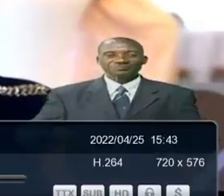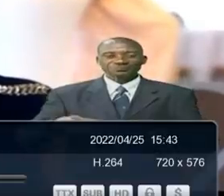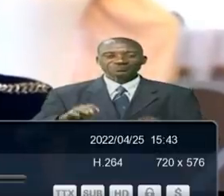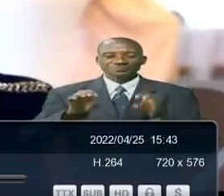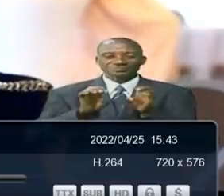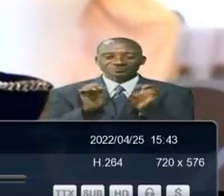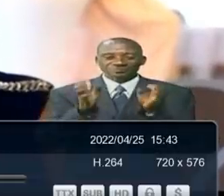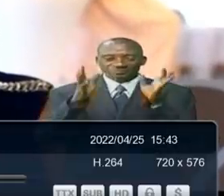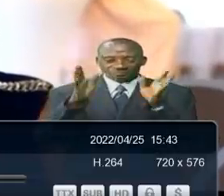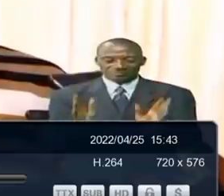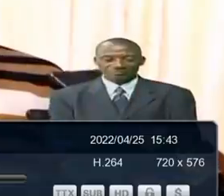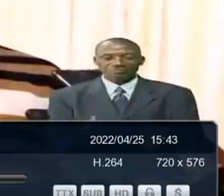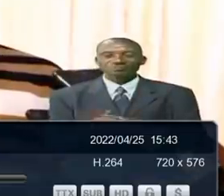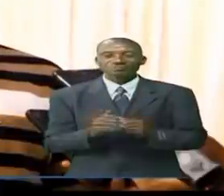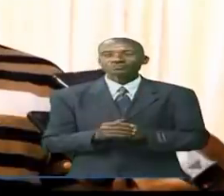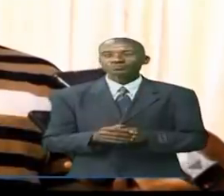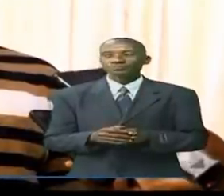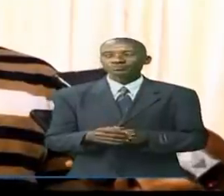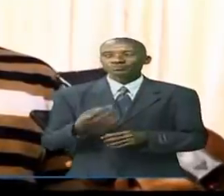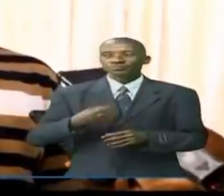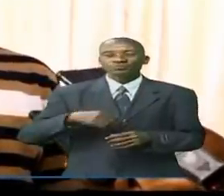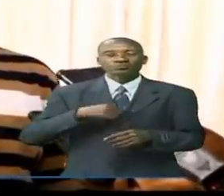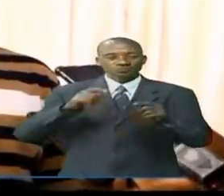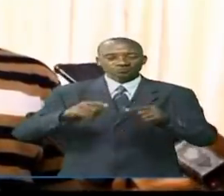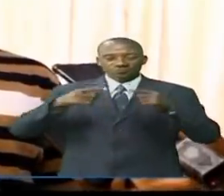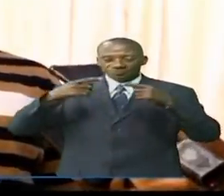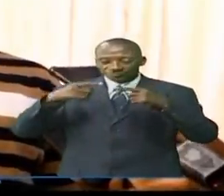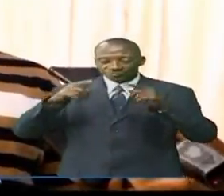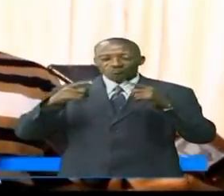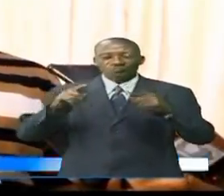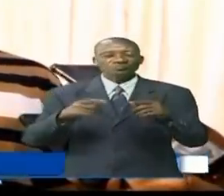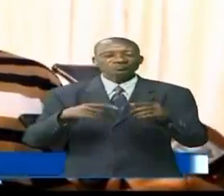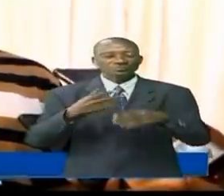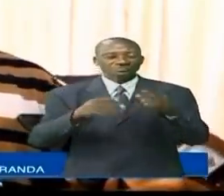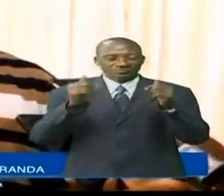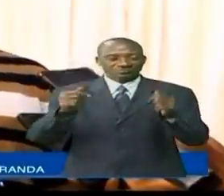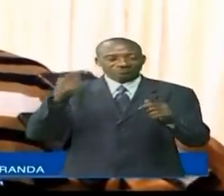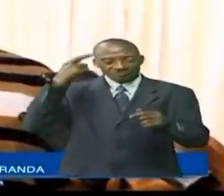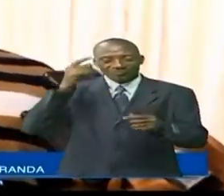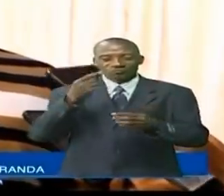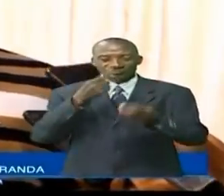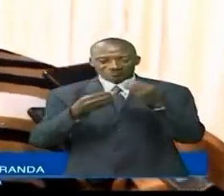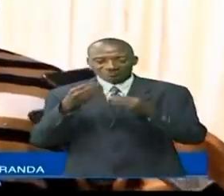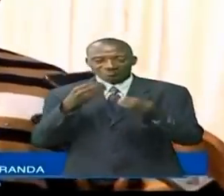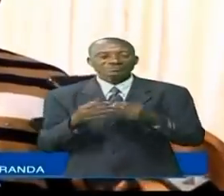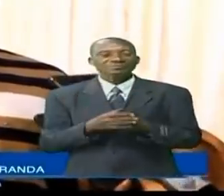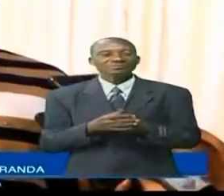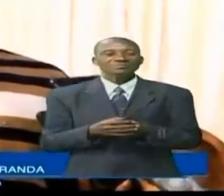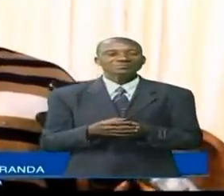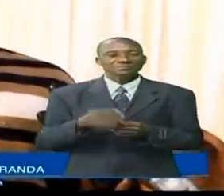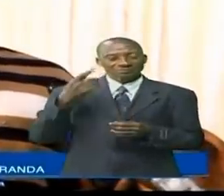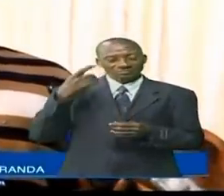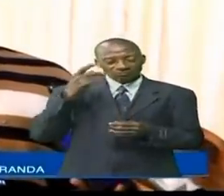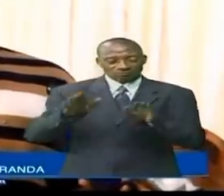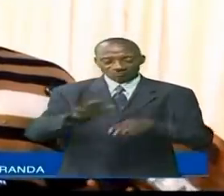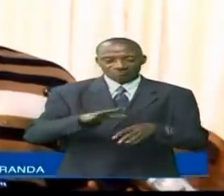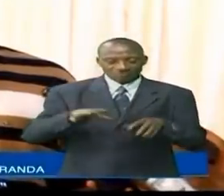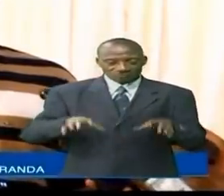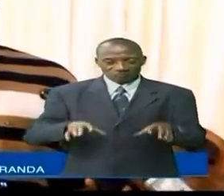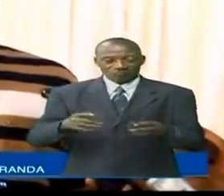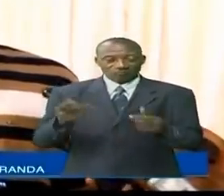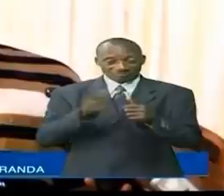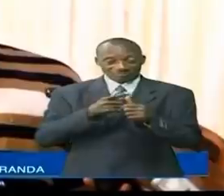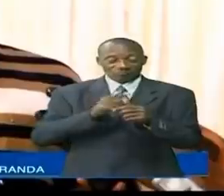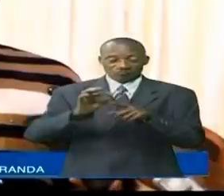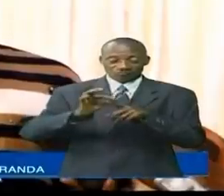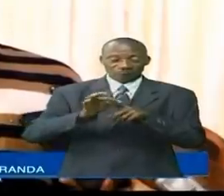On veut garantir en alimentation le pays parce qu'en formant ces jeunes dans